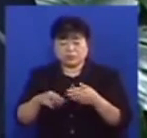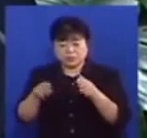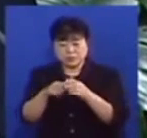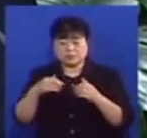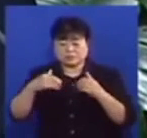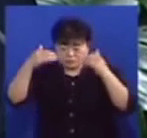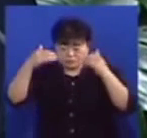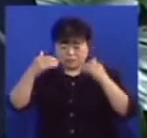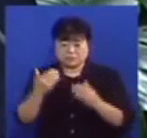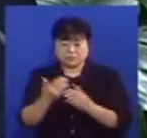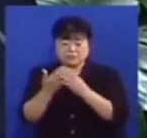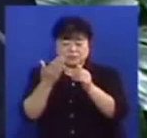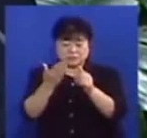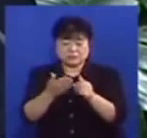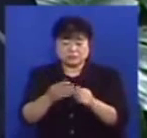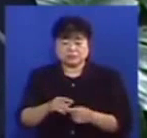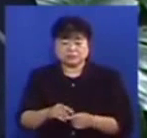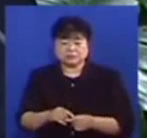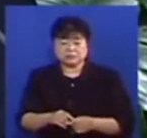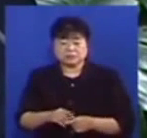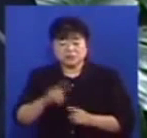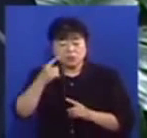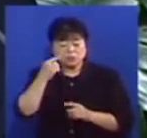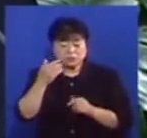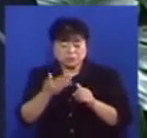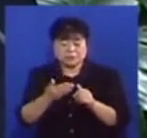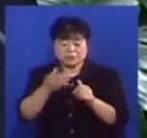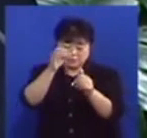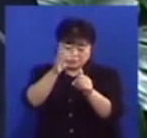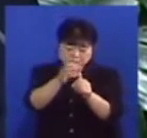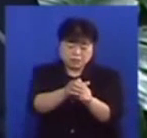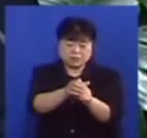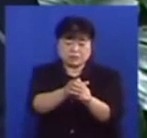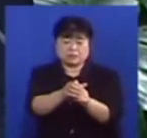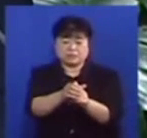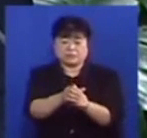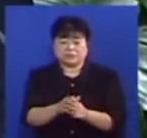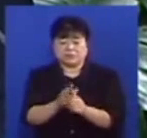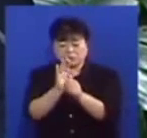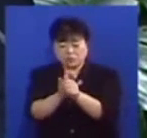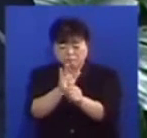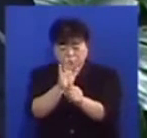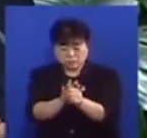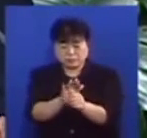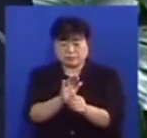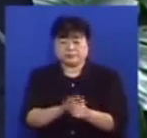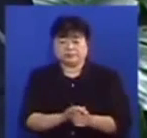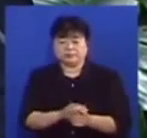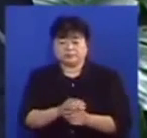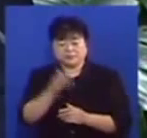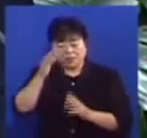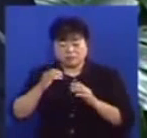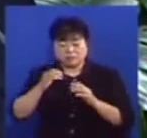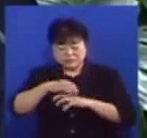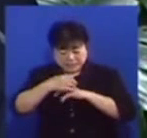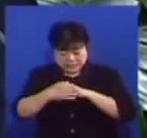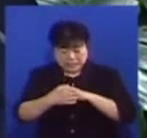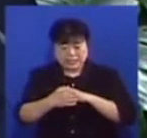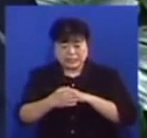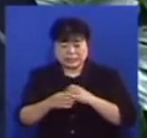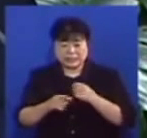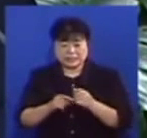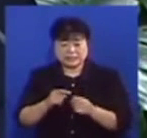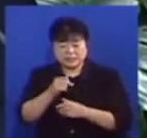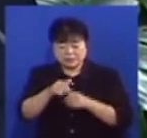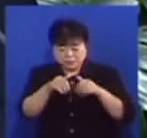키워왔고 이제 새로 당회장으로선 이영훈 목사님을 절대로 뒤를 밀어받들어서 우리 한국과 세계에 우뚝 선